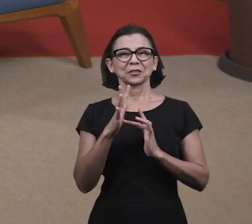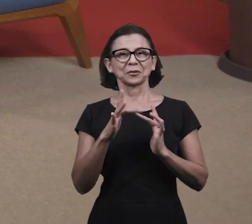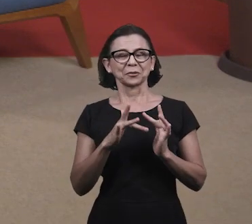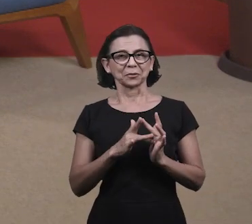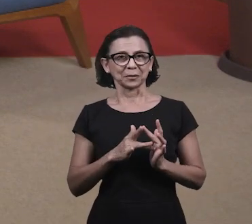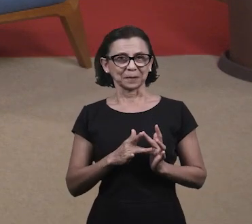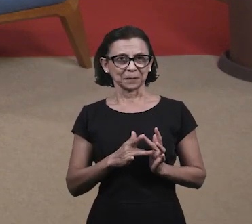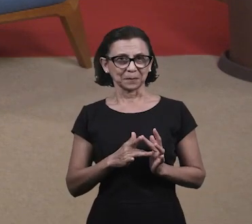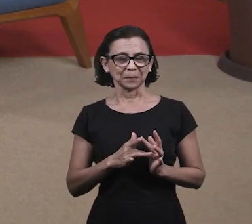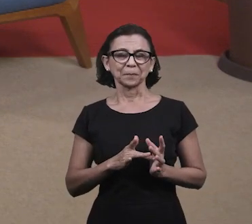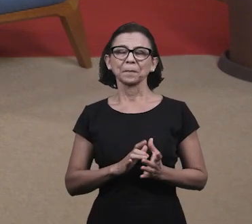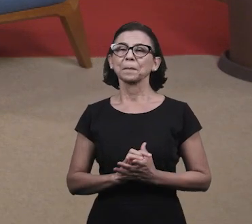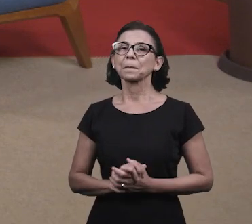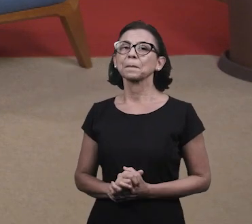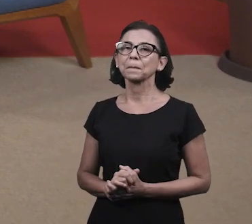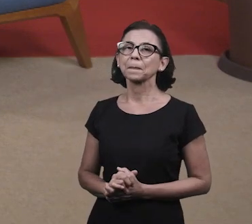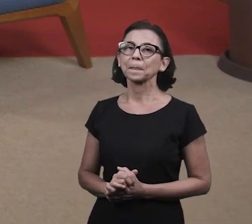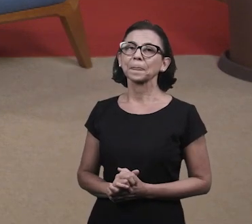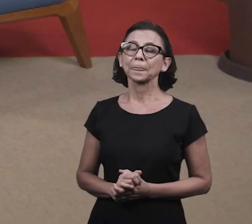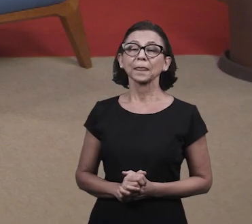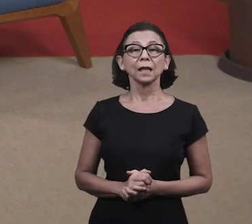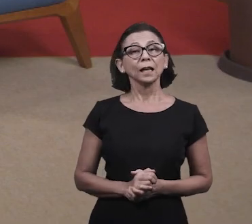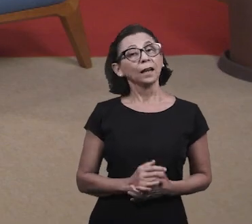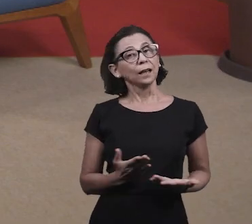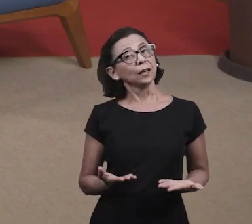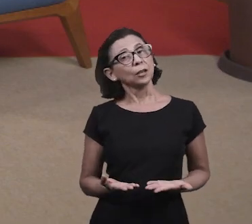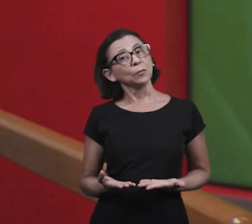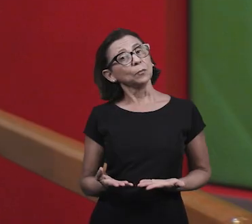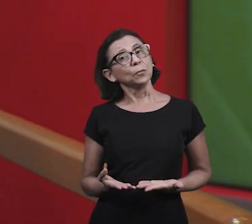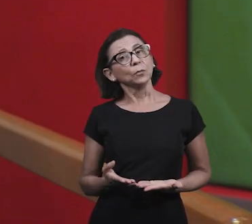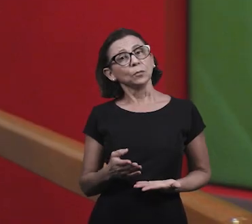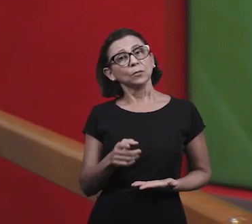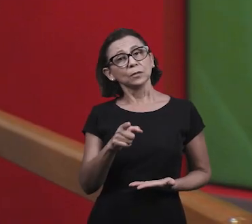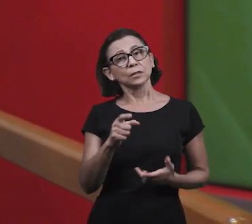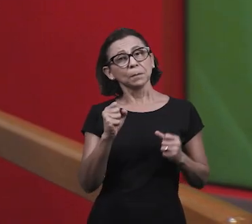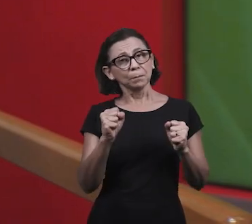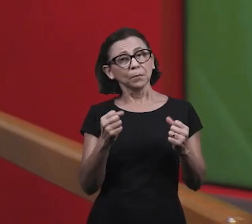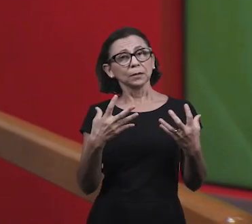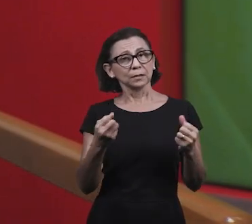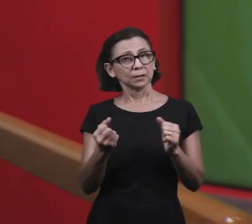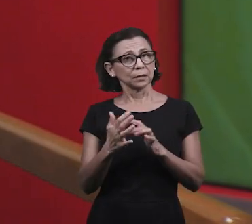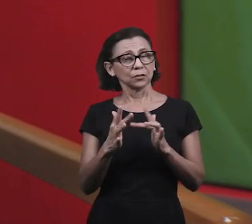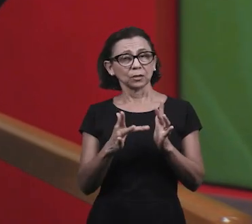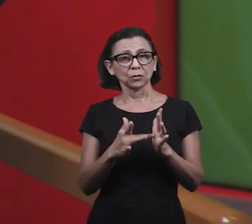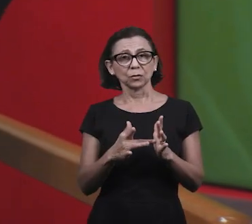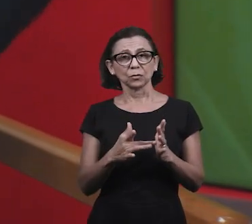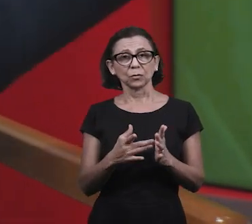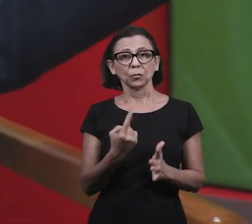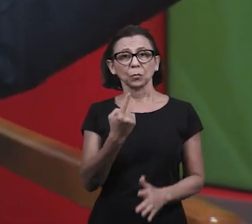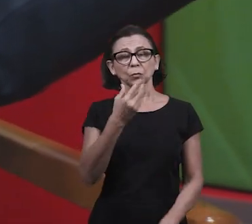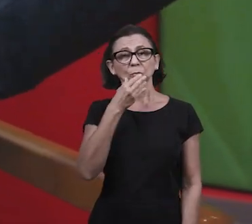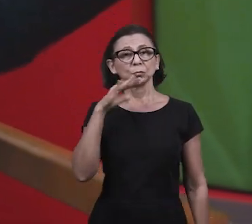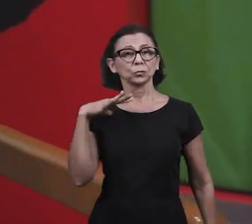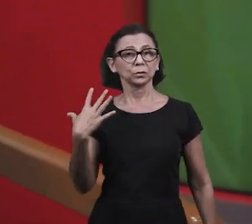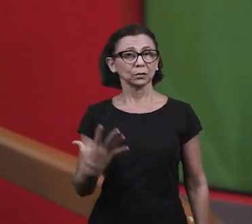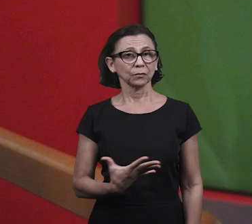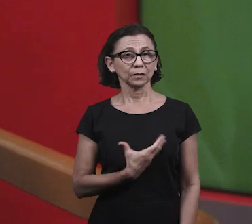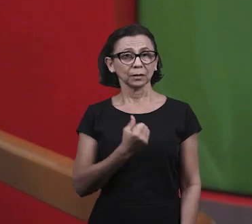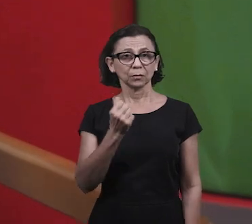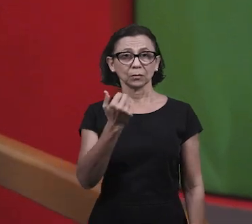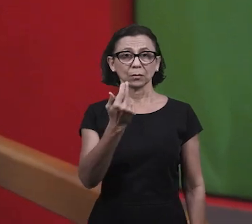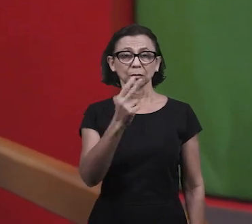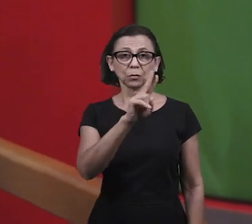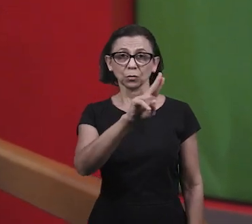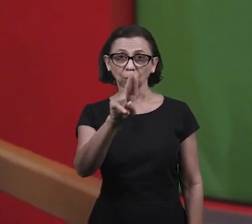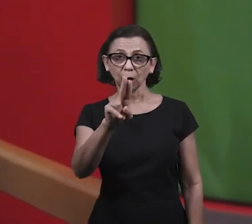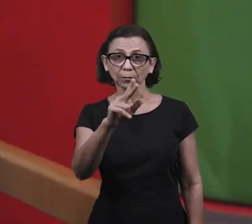Josias et tous, où l'homme, il doit en vérité accepter Jésus comme sauveur. Là, son